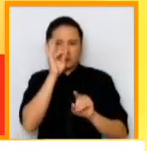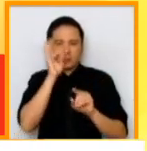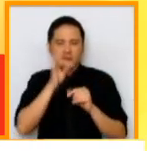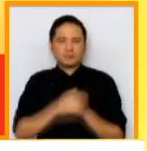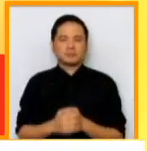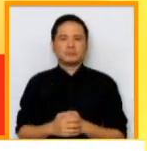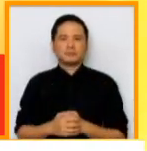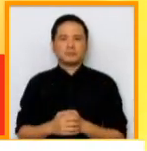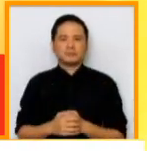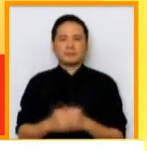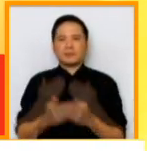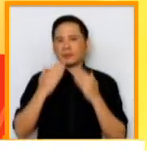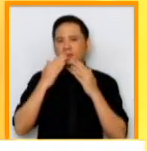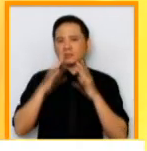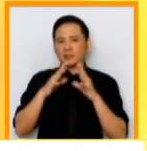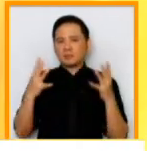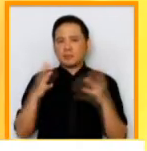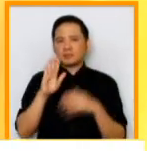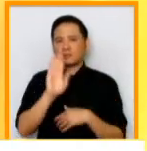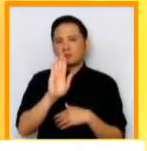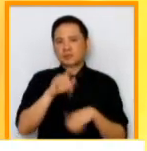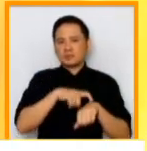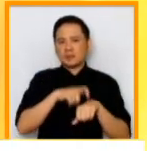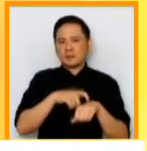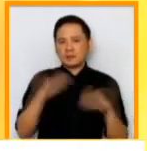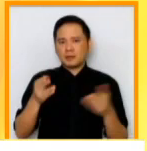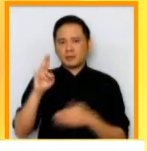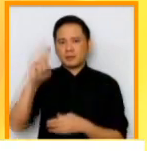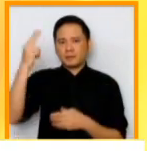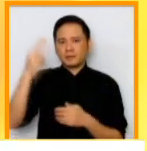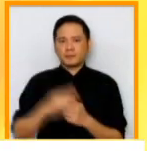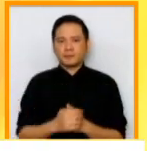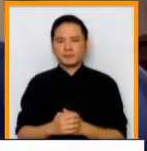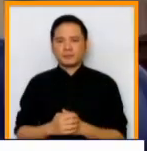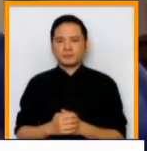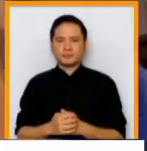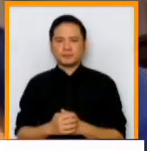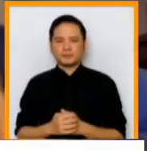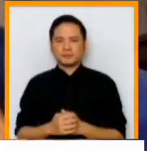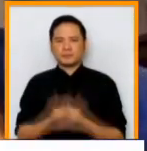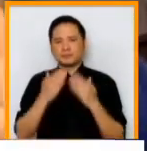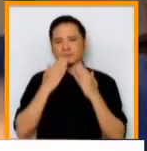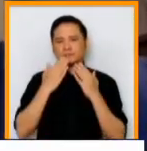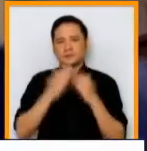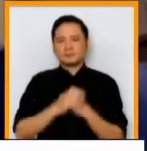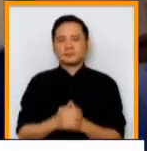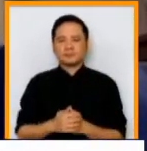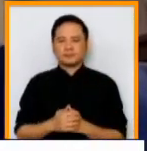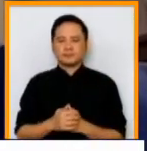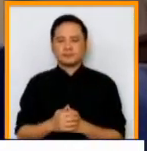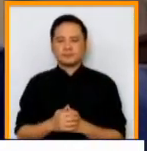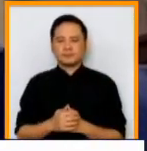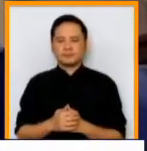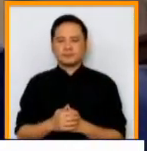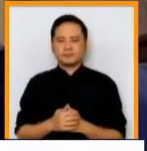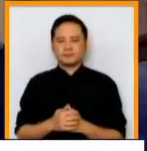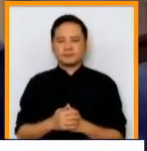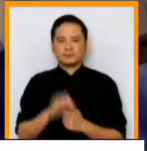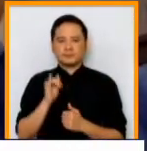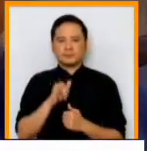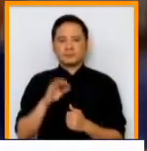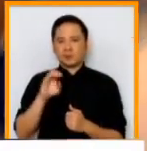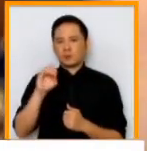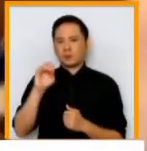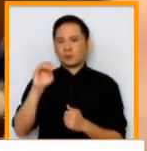pong binigay sa aming oras dito po sa Unang Balita, Third. Thank salamat, you. Salamat, Connie. Salamat. Salamat sa lahat. Yan po naman si OWA